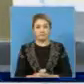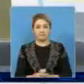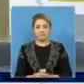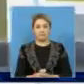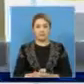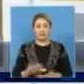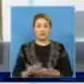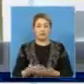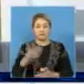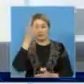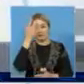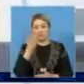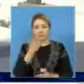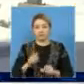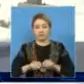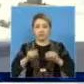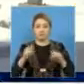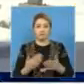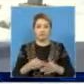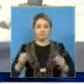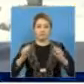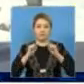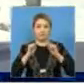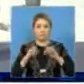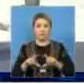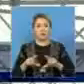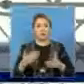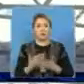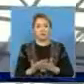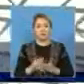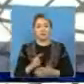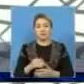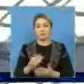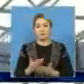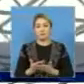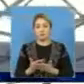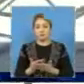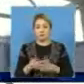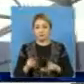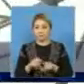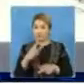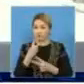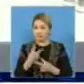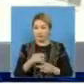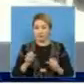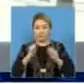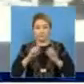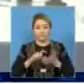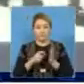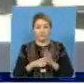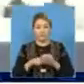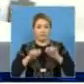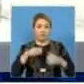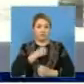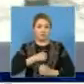А уже в конце лета в райцентре распахнет свои двери физкультурно-оздоровительный комплекс. Типовое спортсооружение предусматривает не только спортивный зал с раздевалками